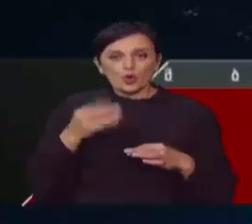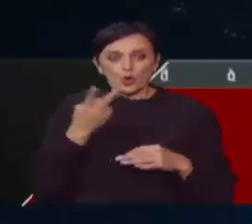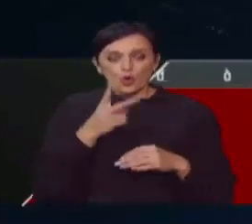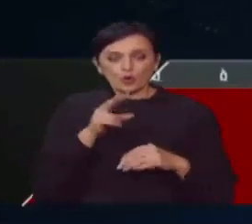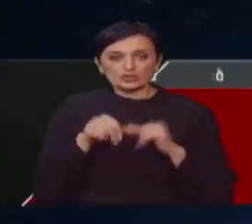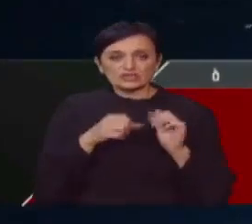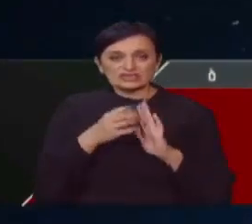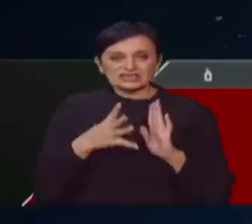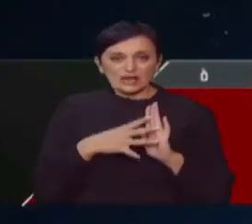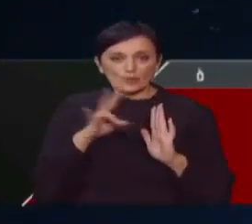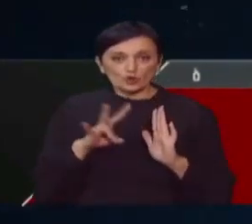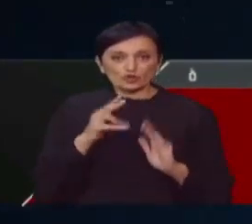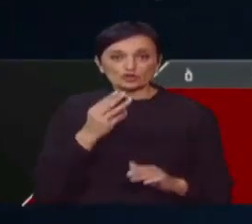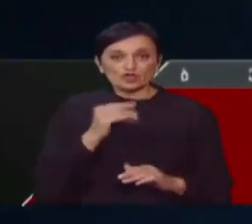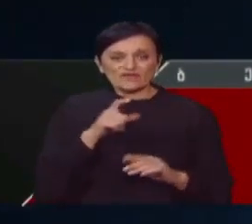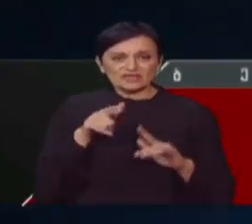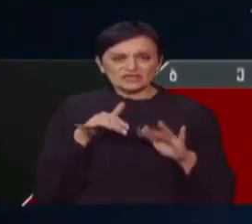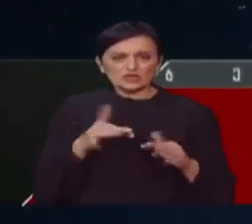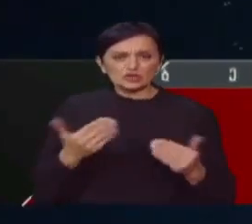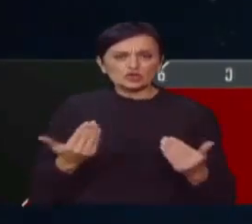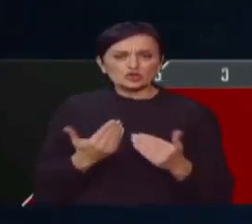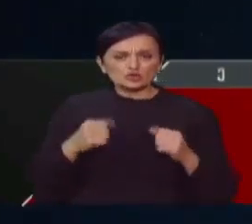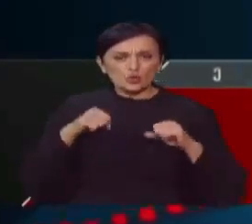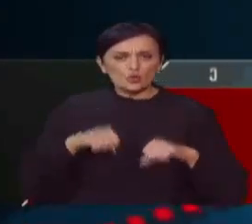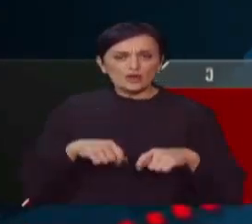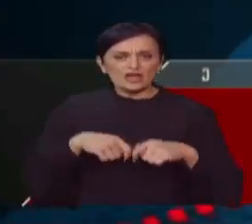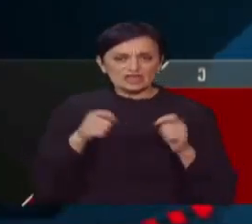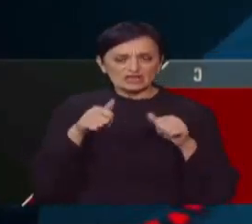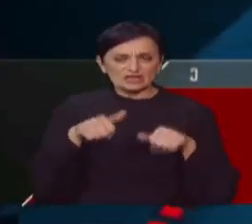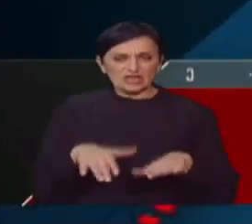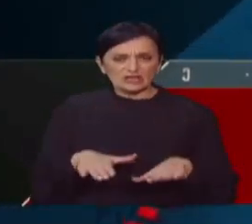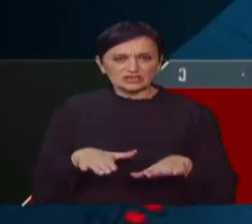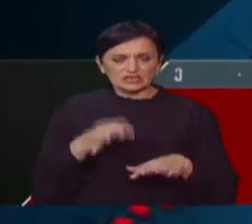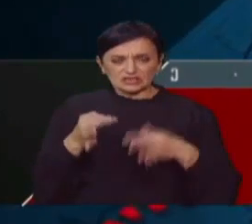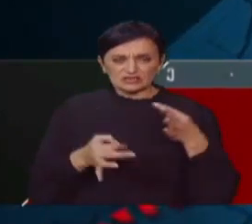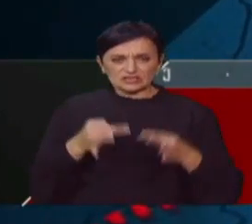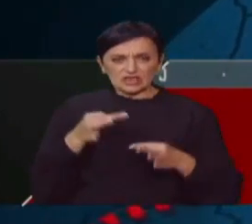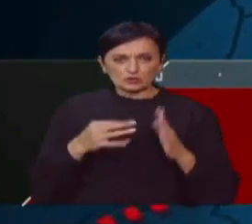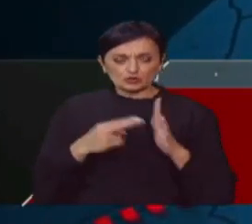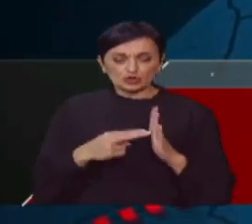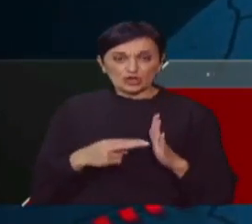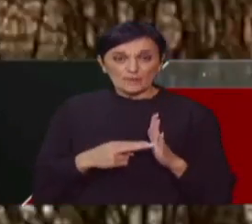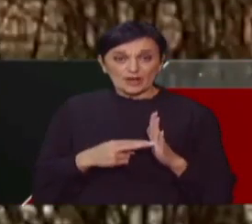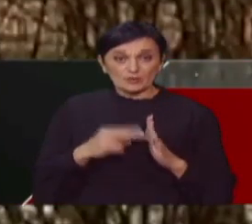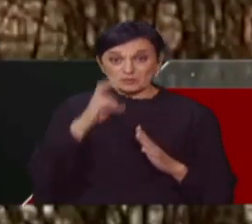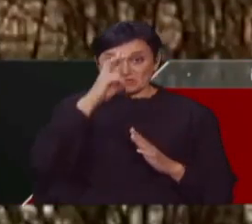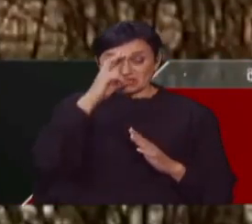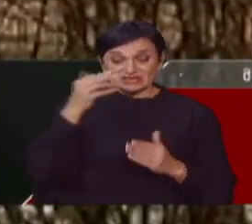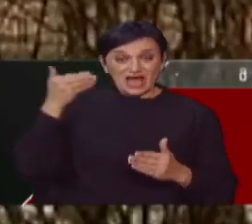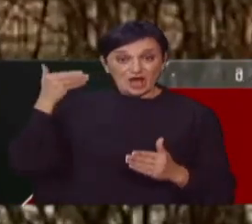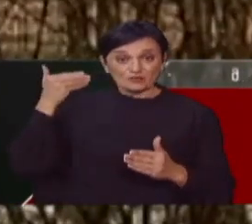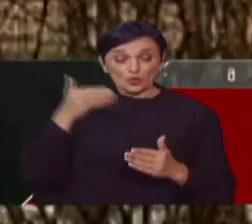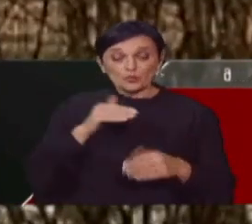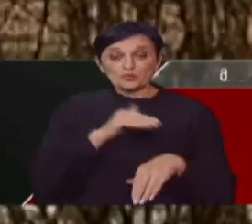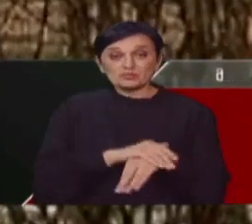2020 წლის 19 ნოემბერს შავაძის საქმეზე სიცოცხლის უფლების დარღვევა დაადგინა. სასამართლოს შეფასებით იმჟამინდელი მთავრობის